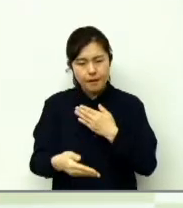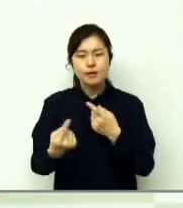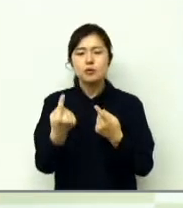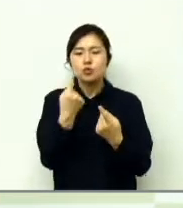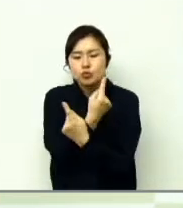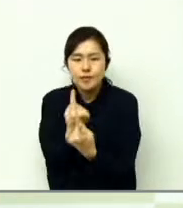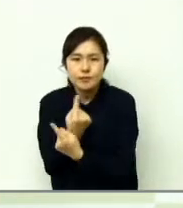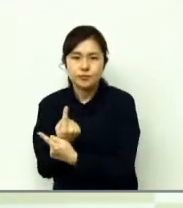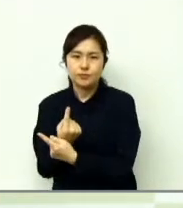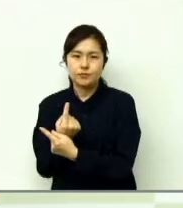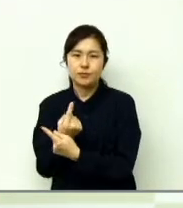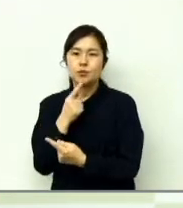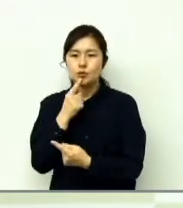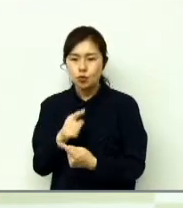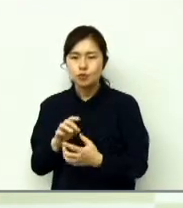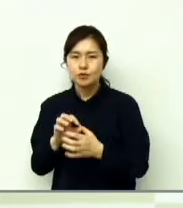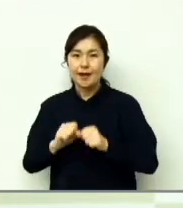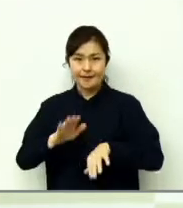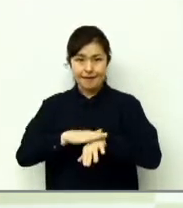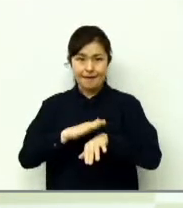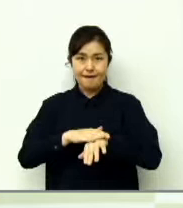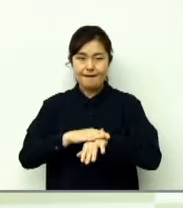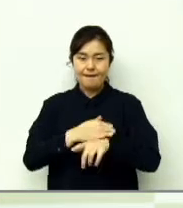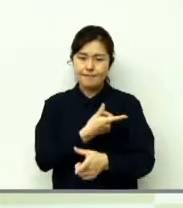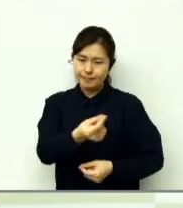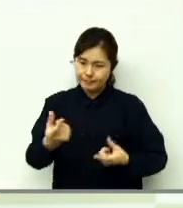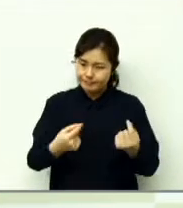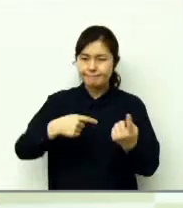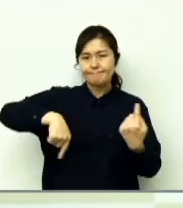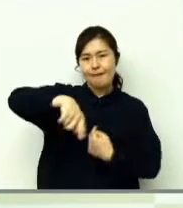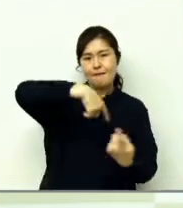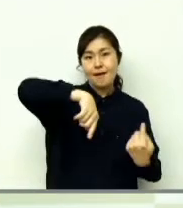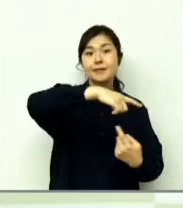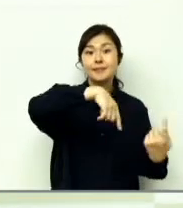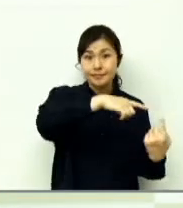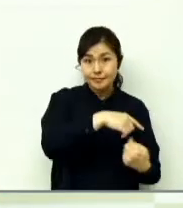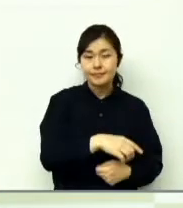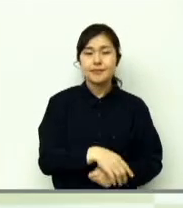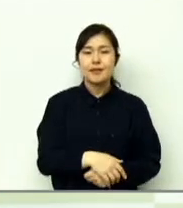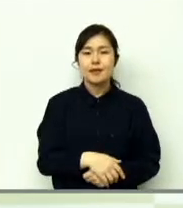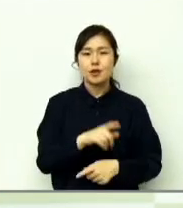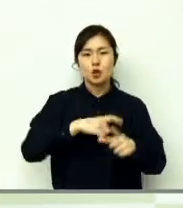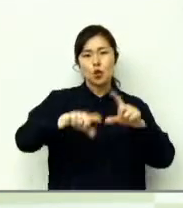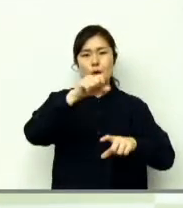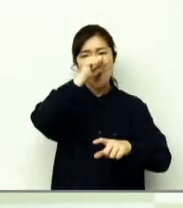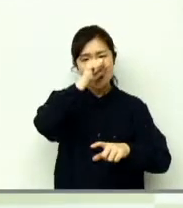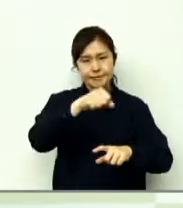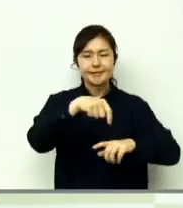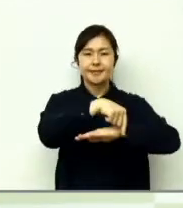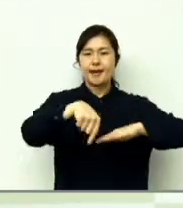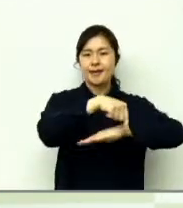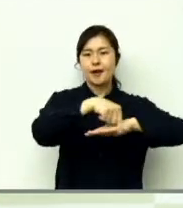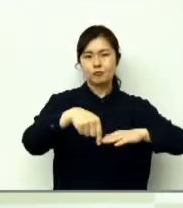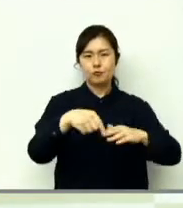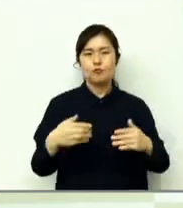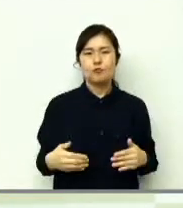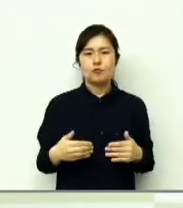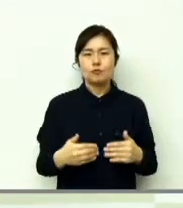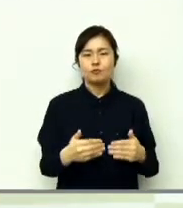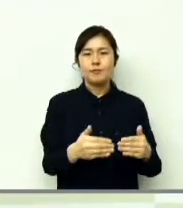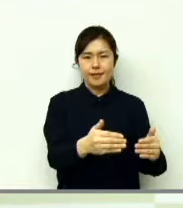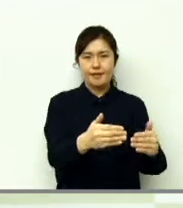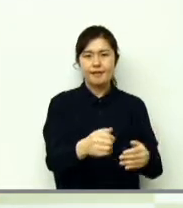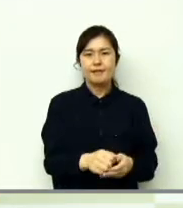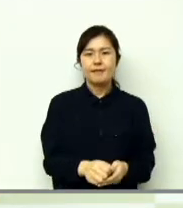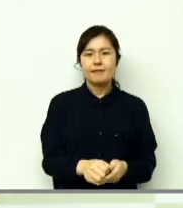まあ、PDCA サイクルを回しながらですね、よりいい施策、あるいは計画